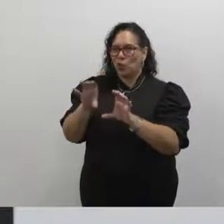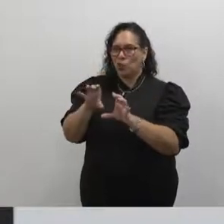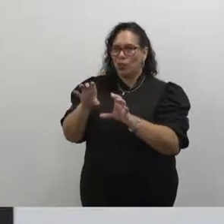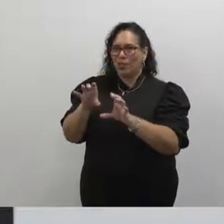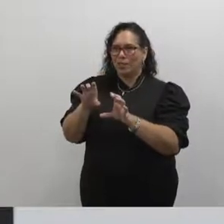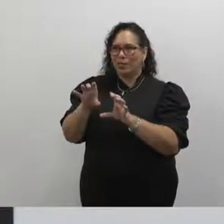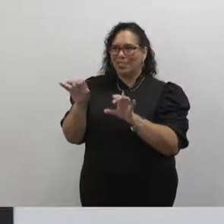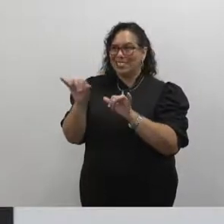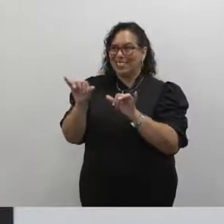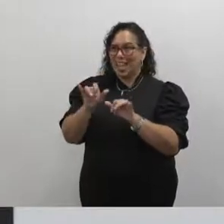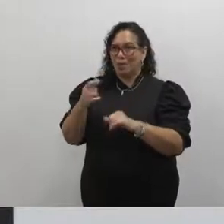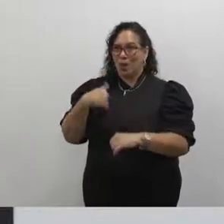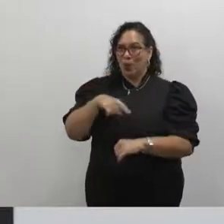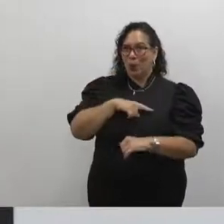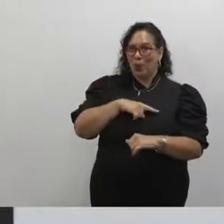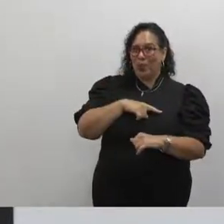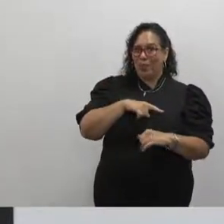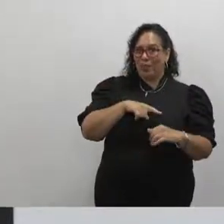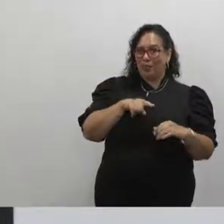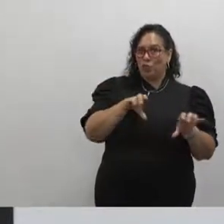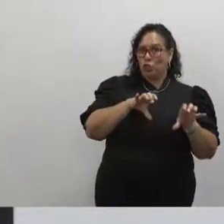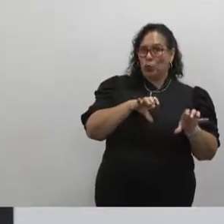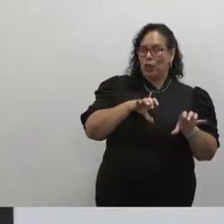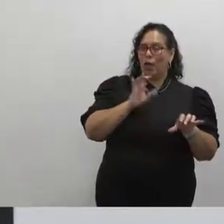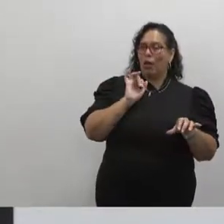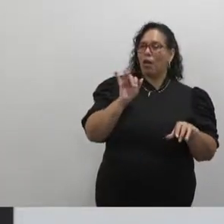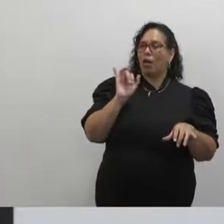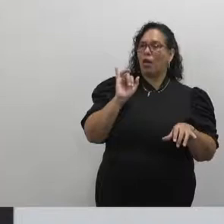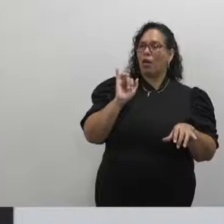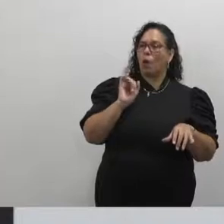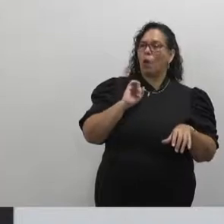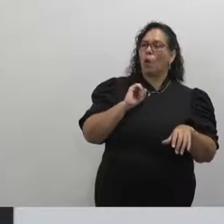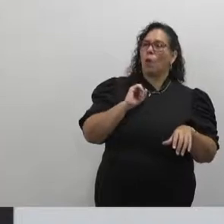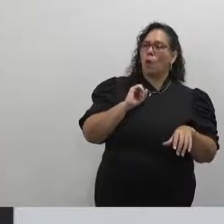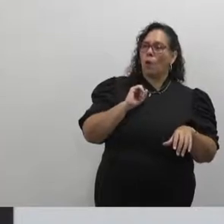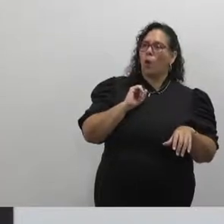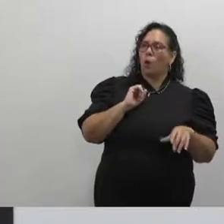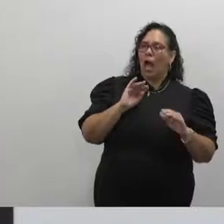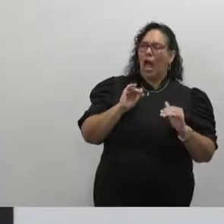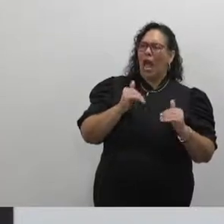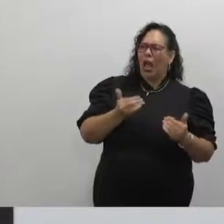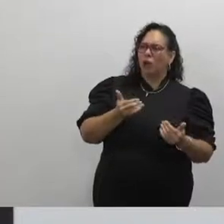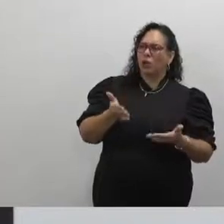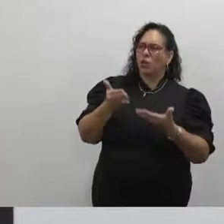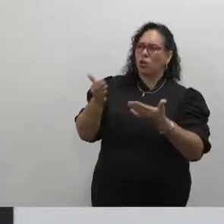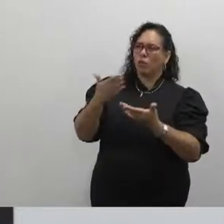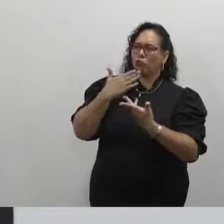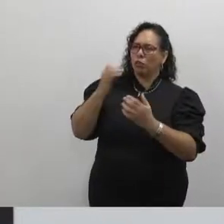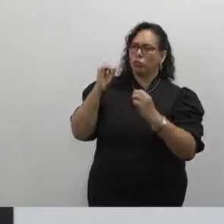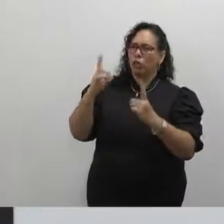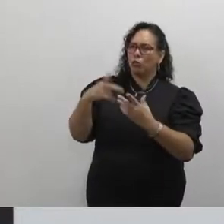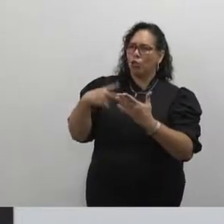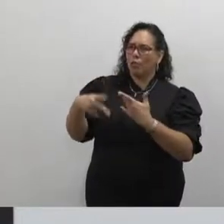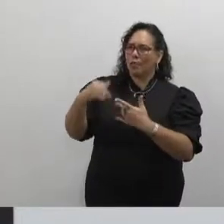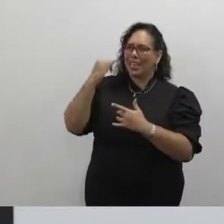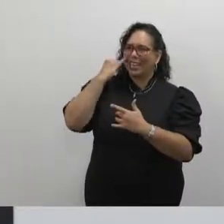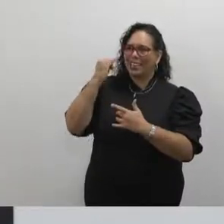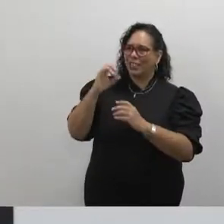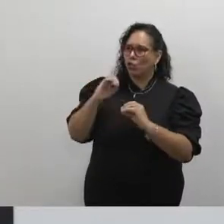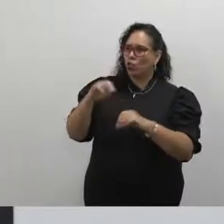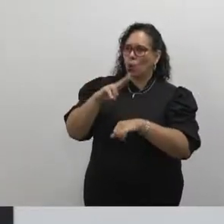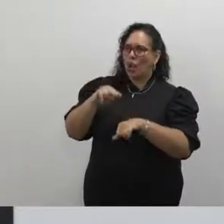khiem ban tới chuộc kia muội muội tới chăng cao ọt ban miên ở vây vây krop kroan tầng ở ha ọt pình lạkana tầng ở nưng hay chi bế